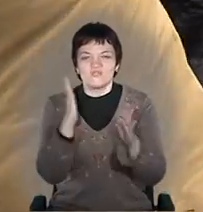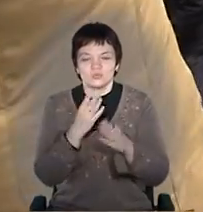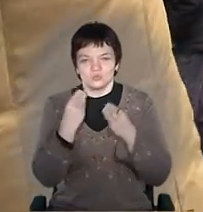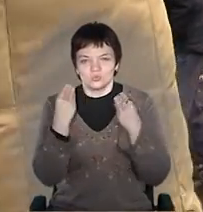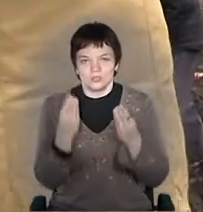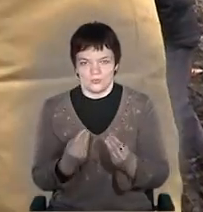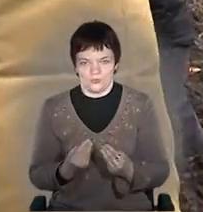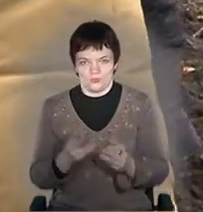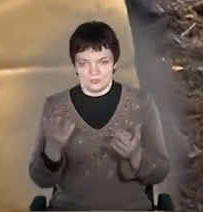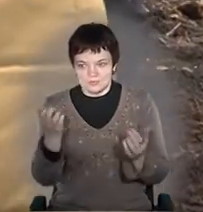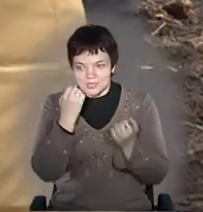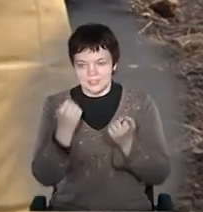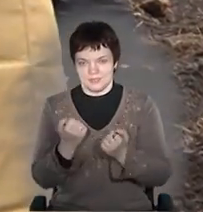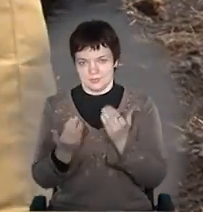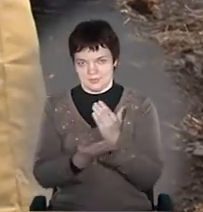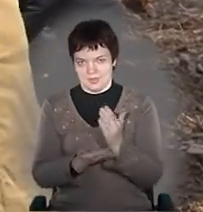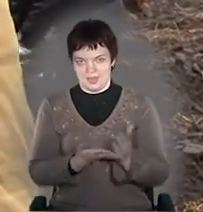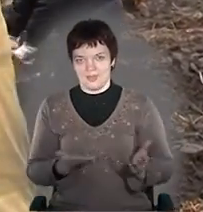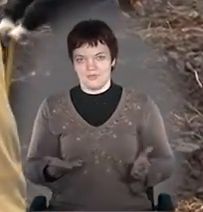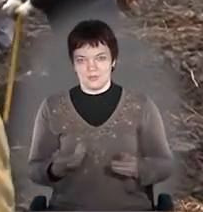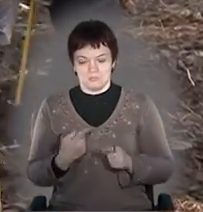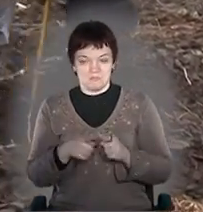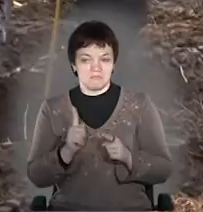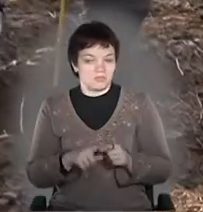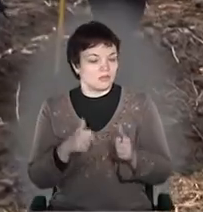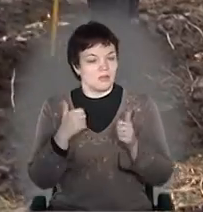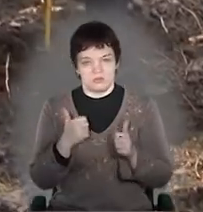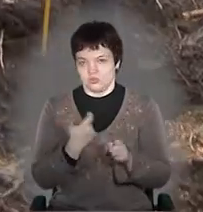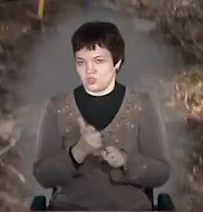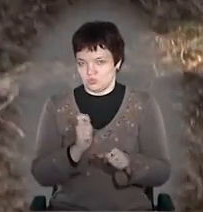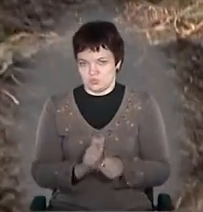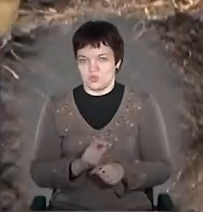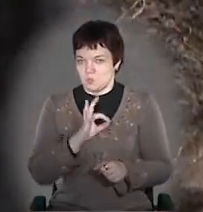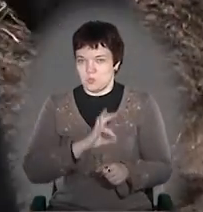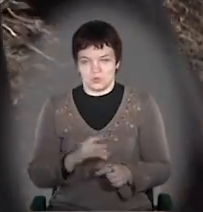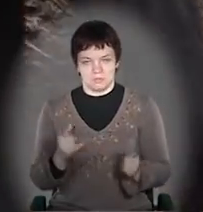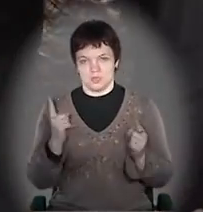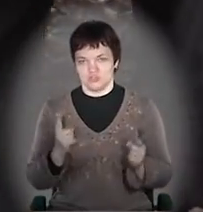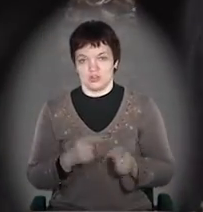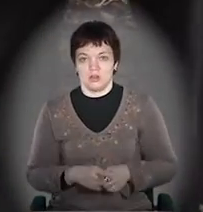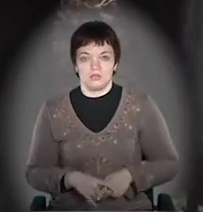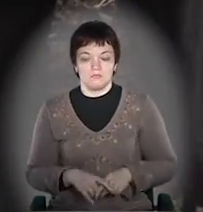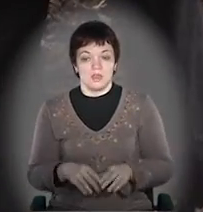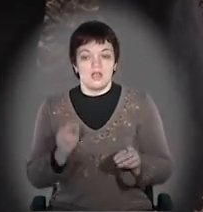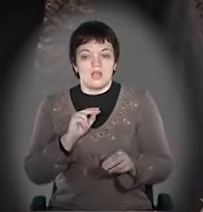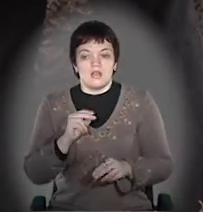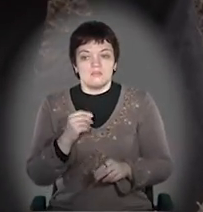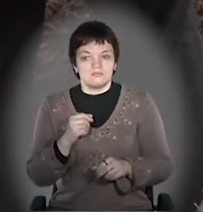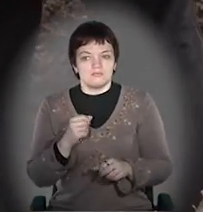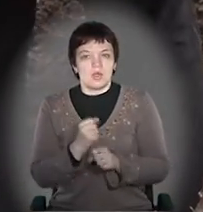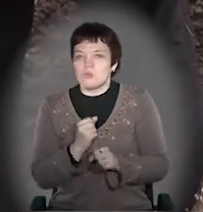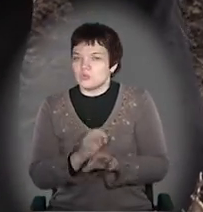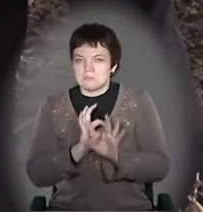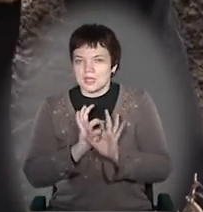ж озону тут ізобілює. Ну що, це хороше мероприятие, дуже хороше. Чудесно работает,